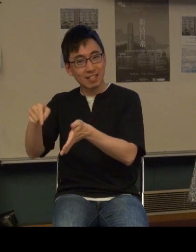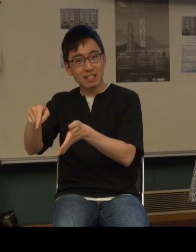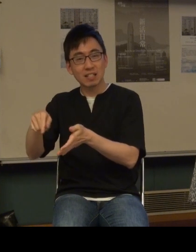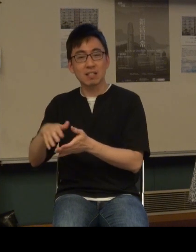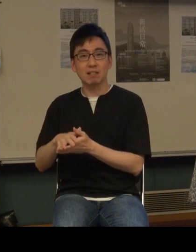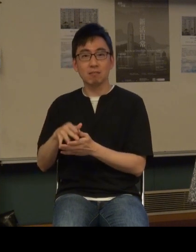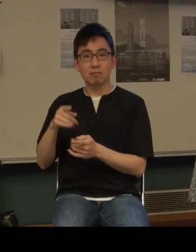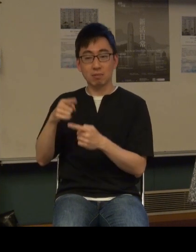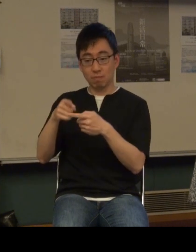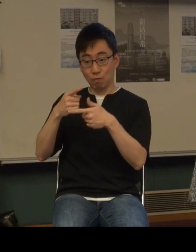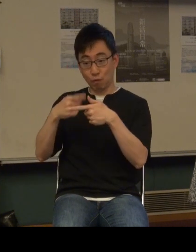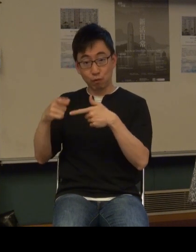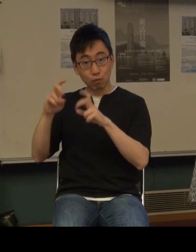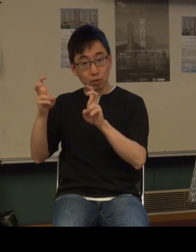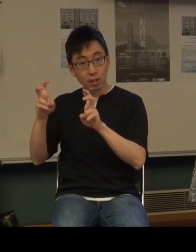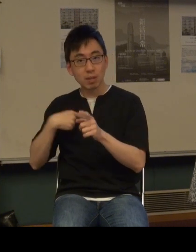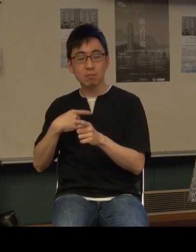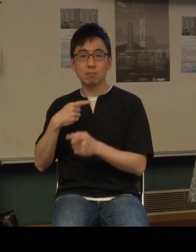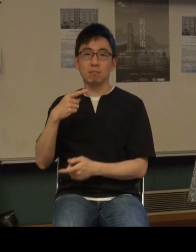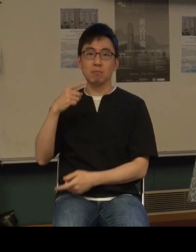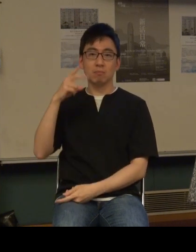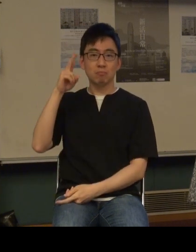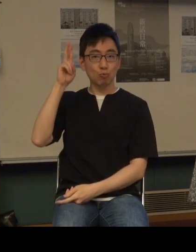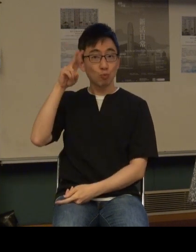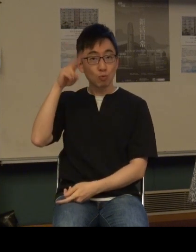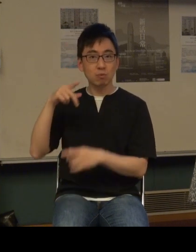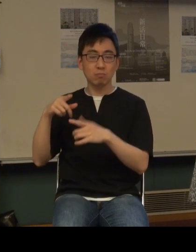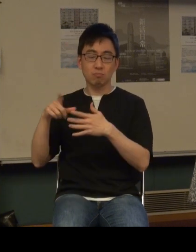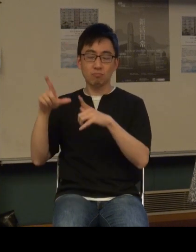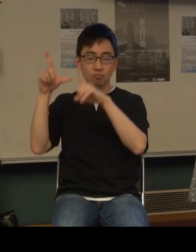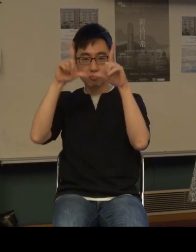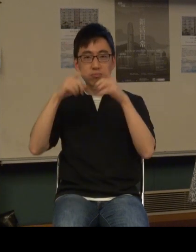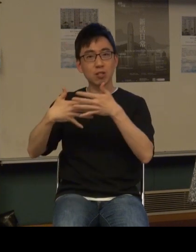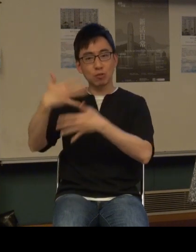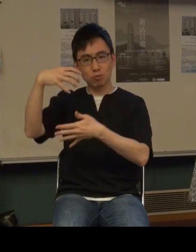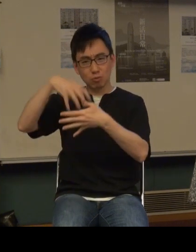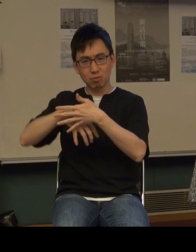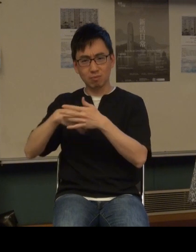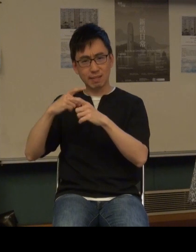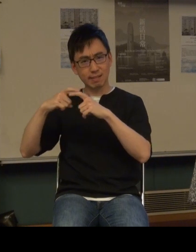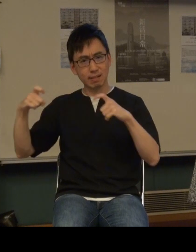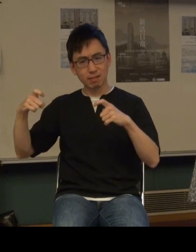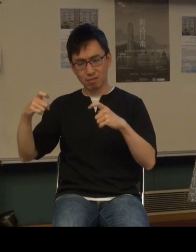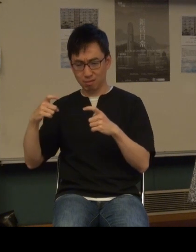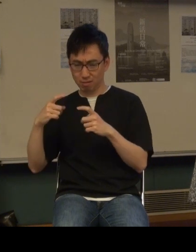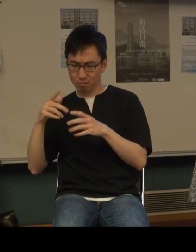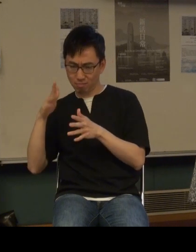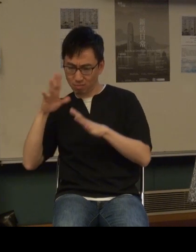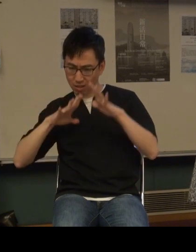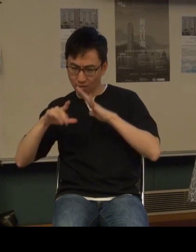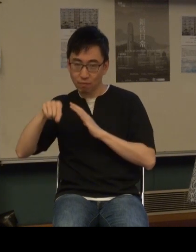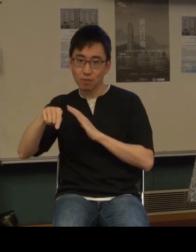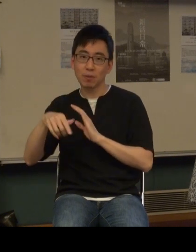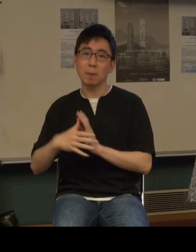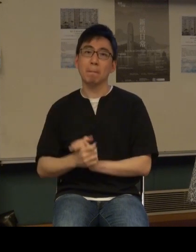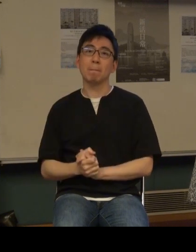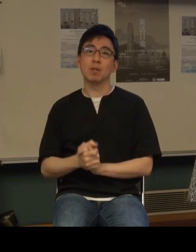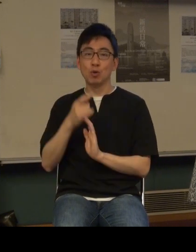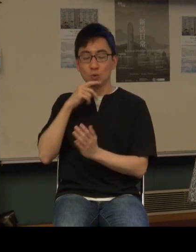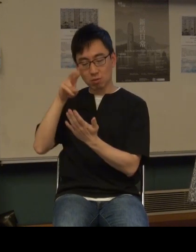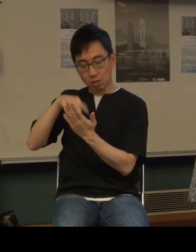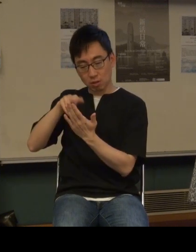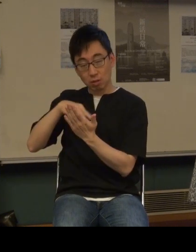題咧叫《日常建築裏的城市脈絡》。咁所以其實咧喺本書裏邊，如果大家有讀嘅話咧，都已經